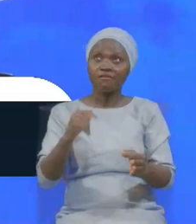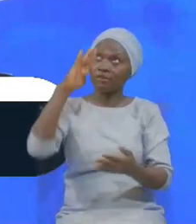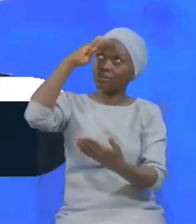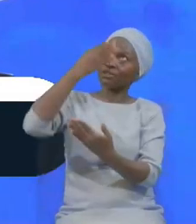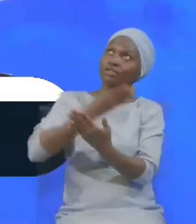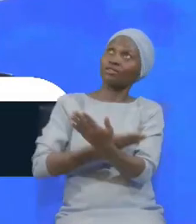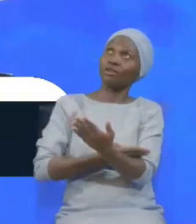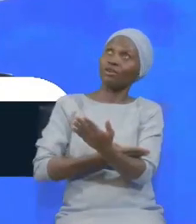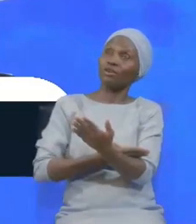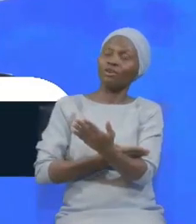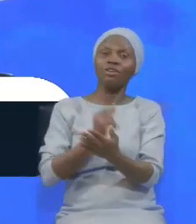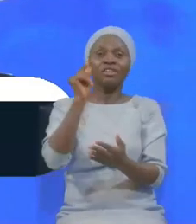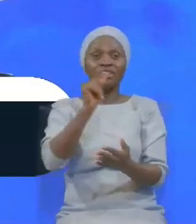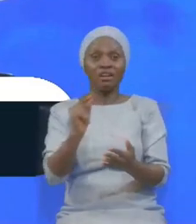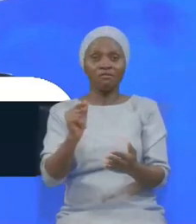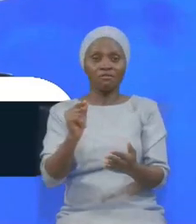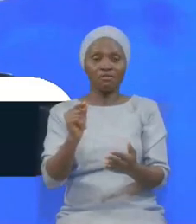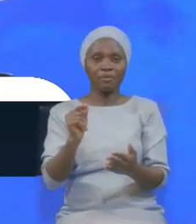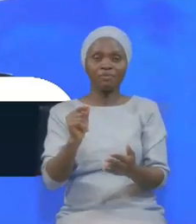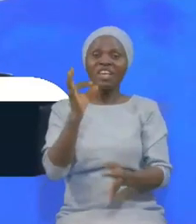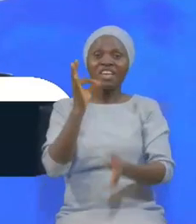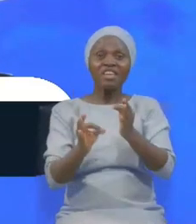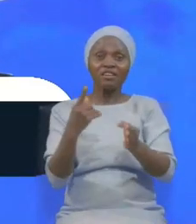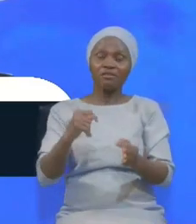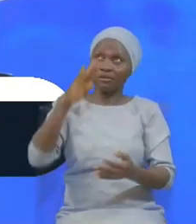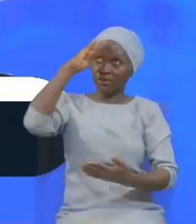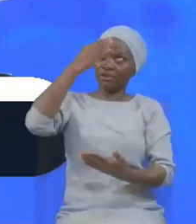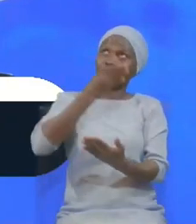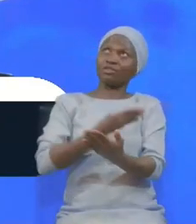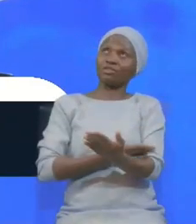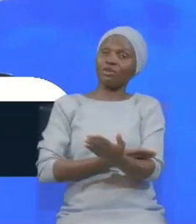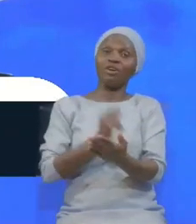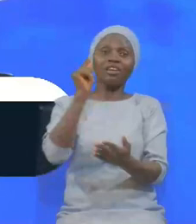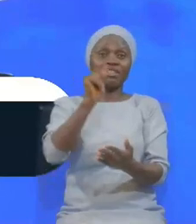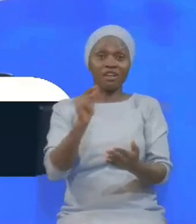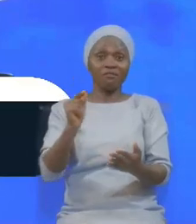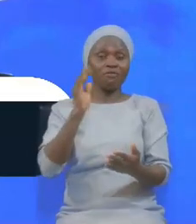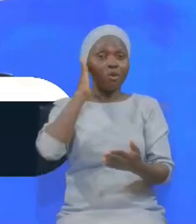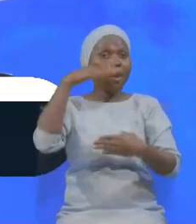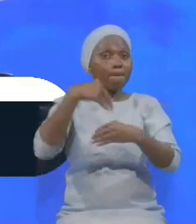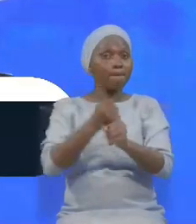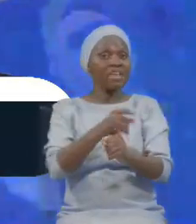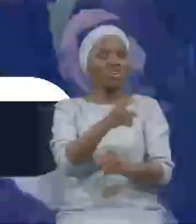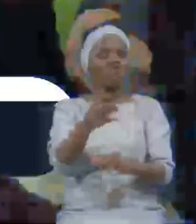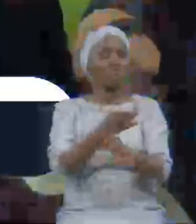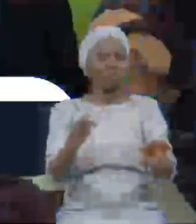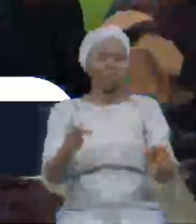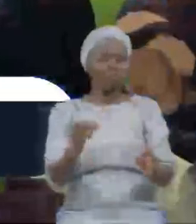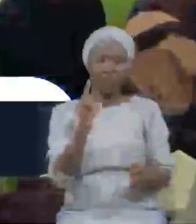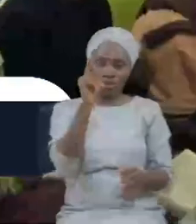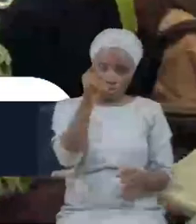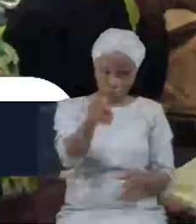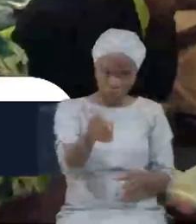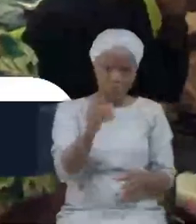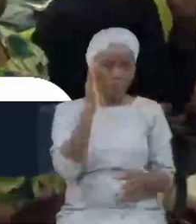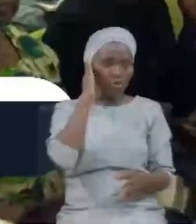vous affranchit, si donc le Fils vous affranchit,